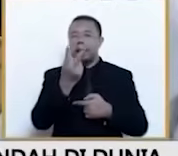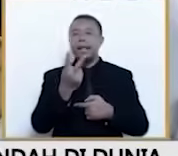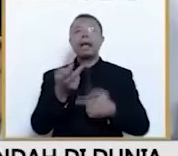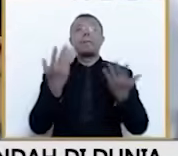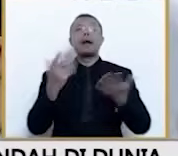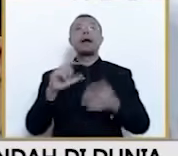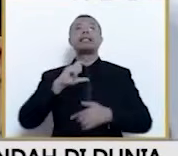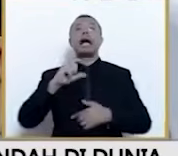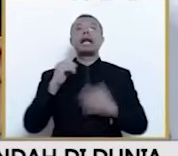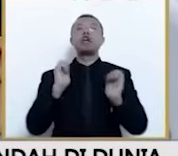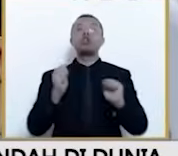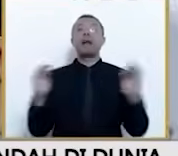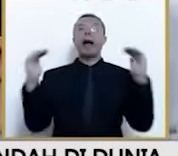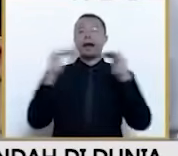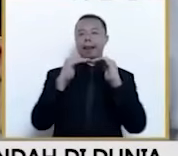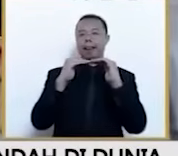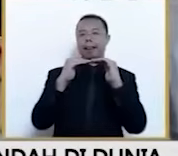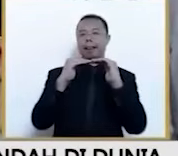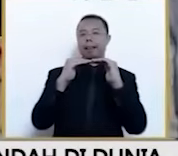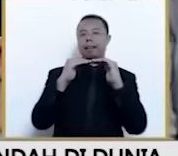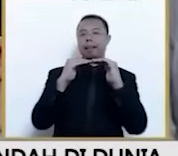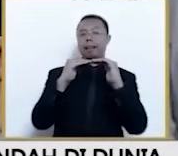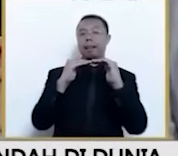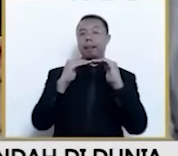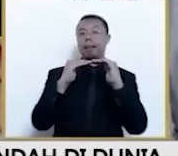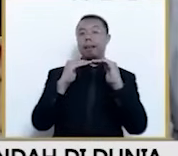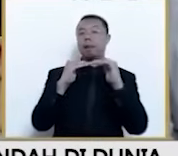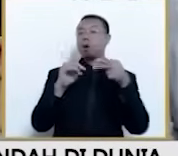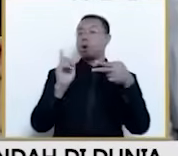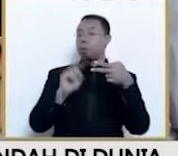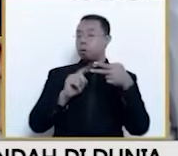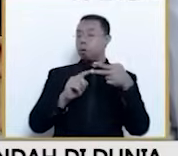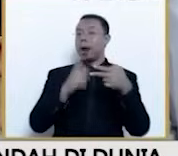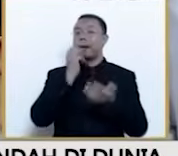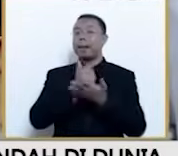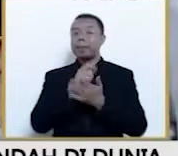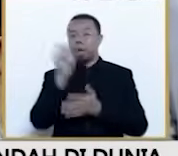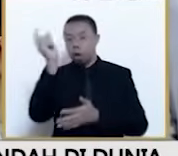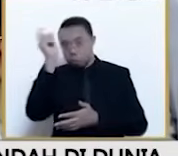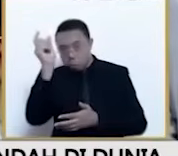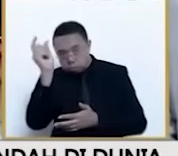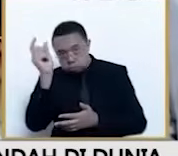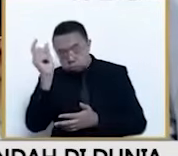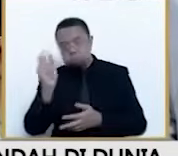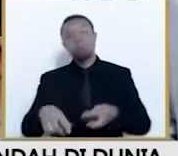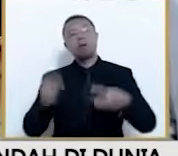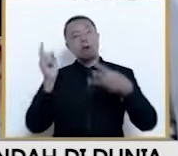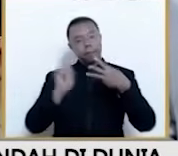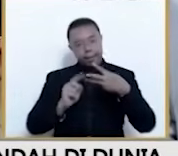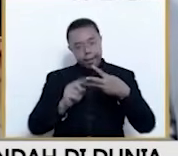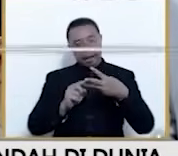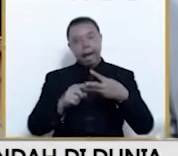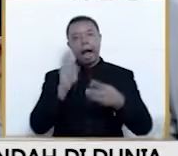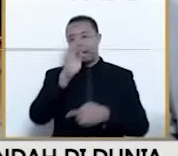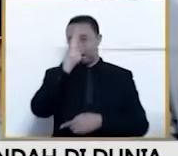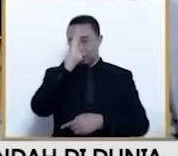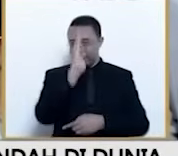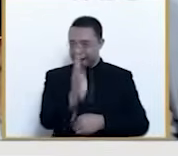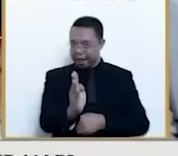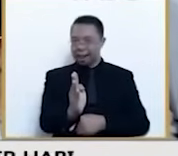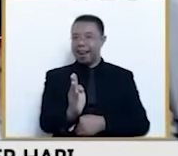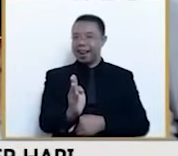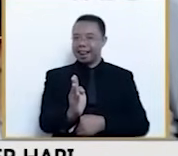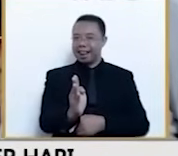dulu. Peninjauannya adalah aspek keadilan, yang kedua adalah kepentingan umum, yang ketiga adalah objektivitas